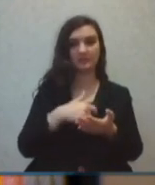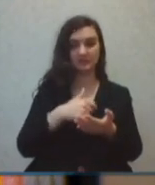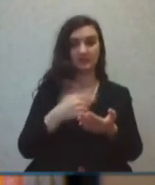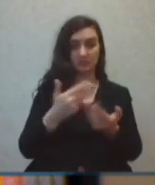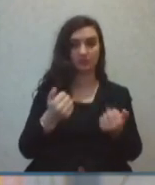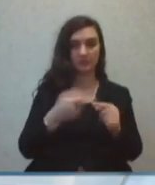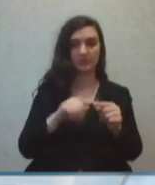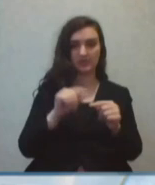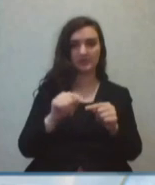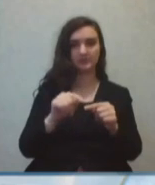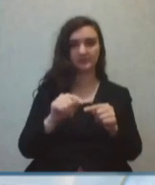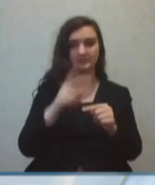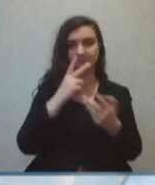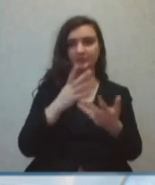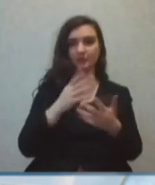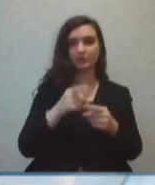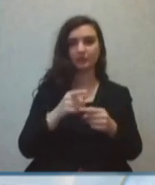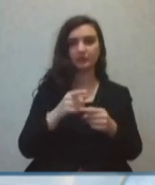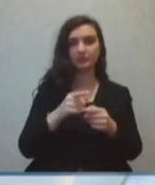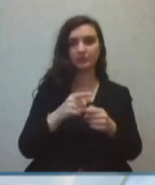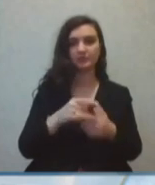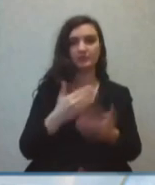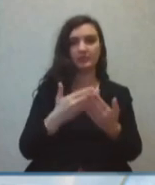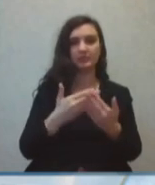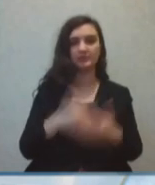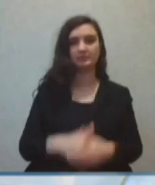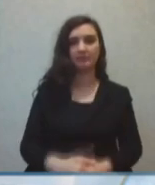ეს გამოიხატა კიდეც, თუნდაც აი